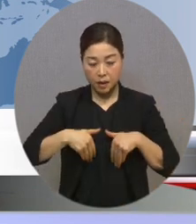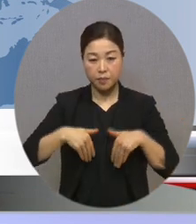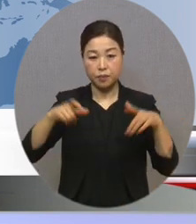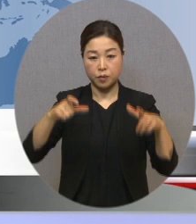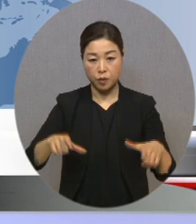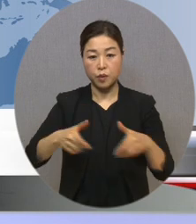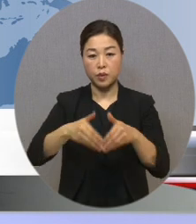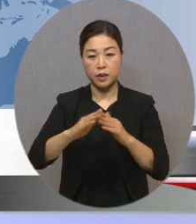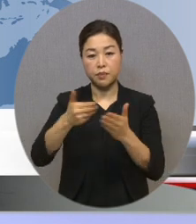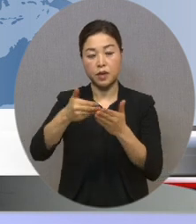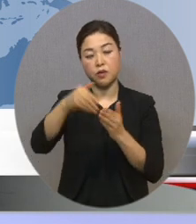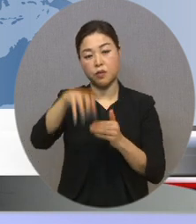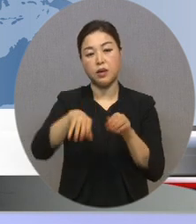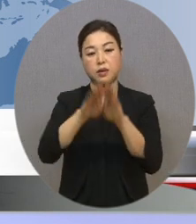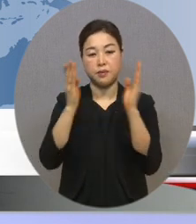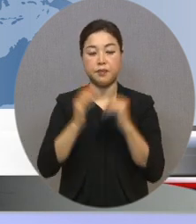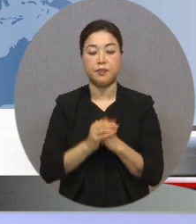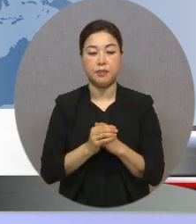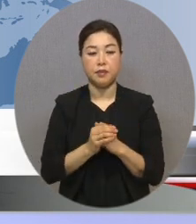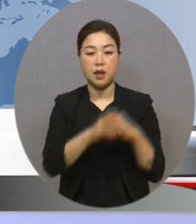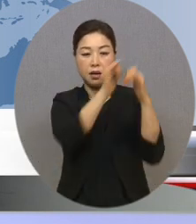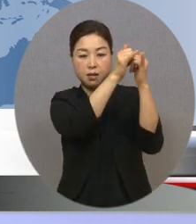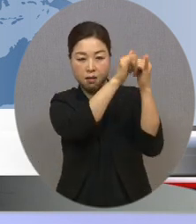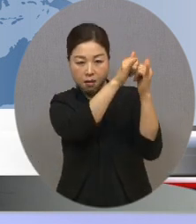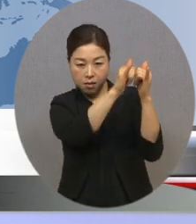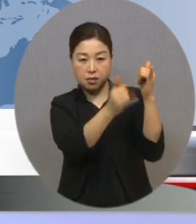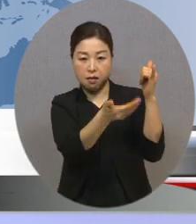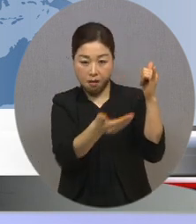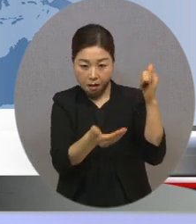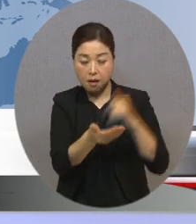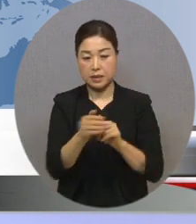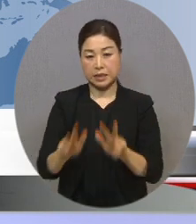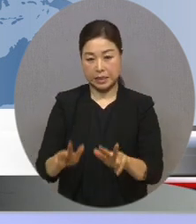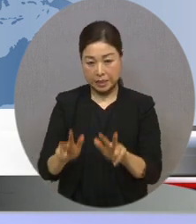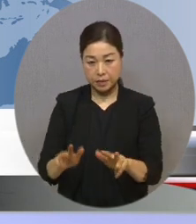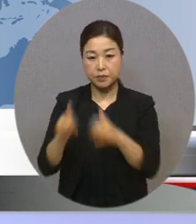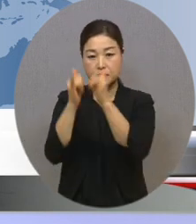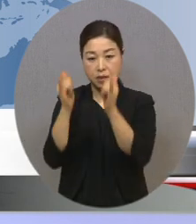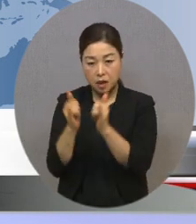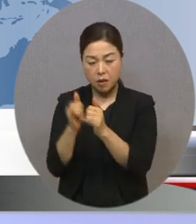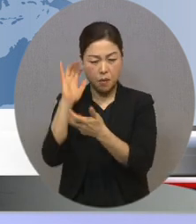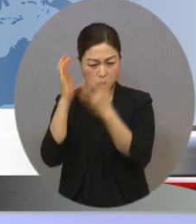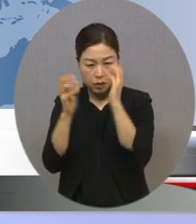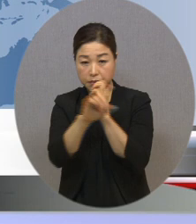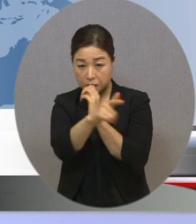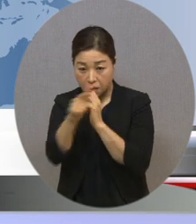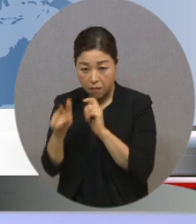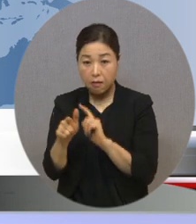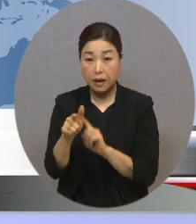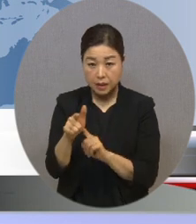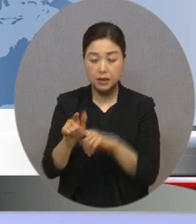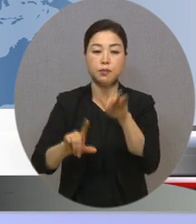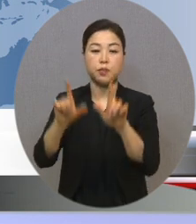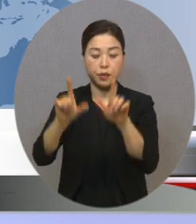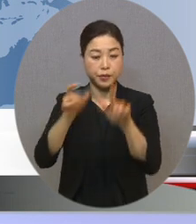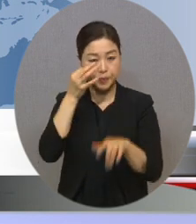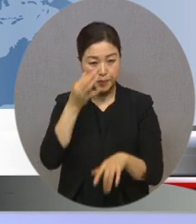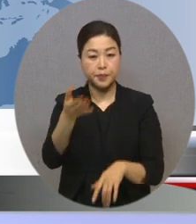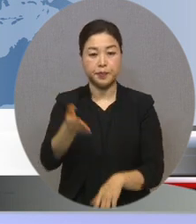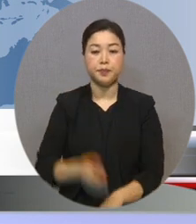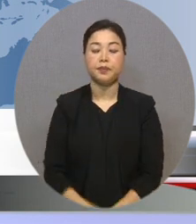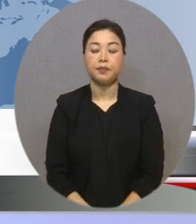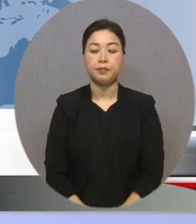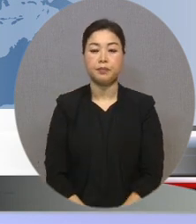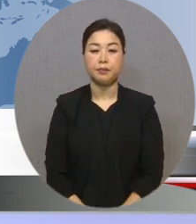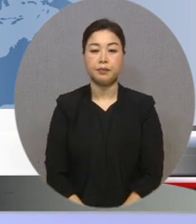열렸습니다. 역사의 거대한 흐름부터 복잡한 현대사회 속 작품이 주는 메시지를 함께 감상해 보시죠.